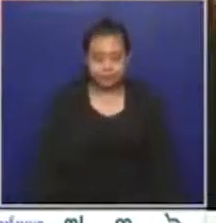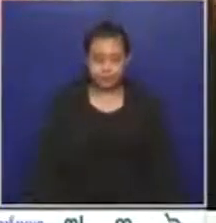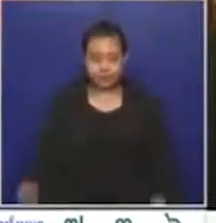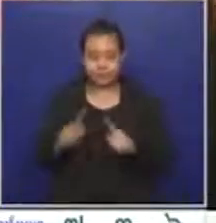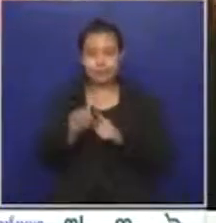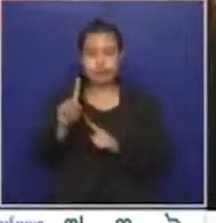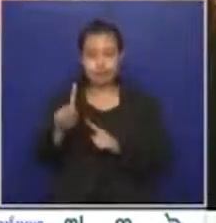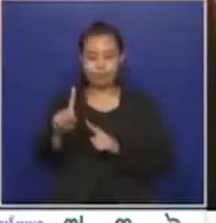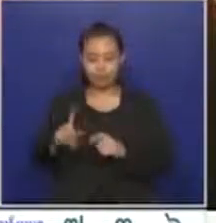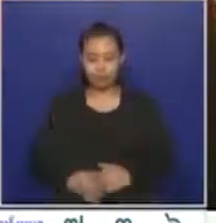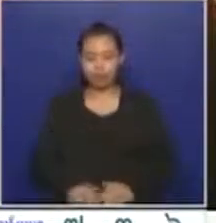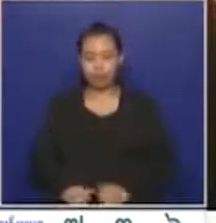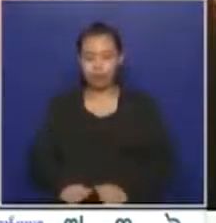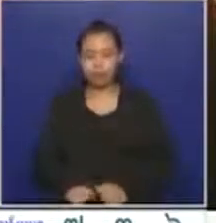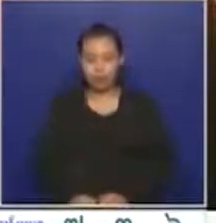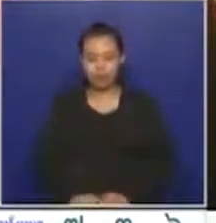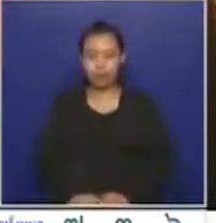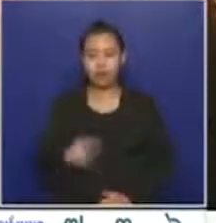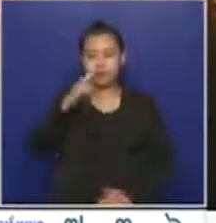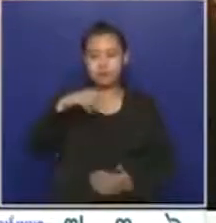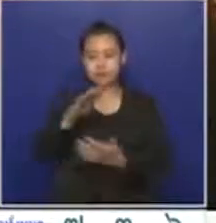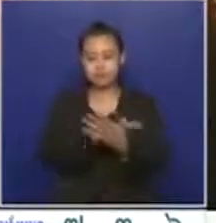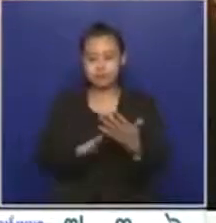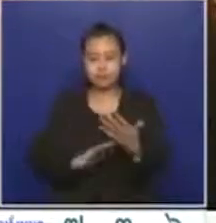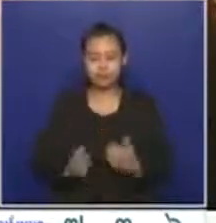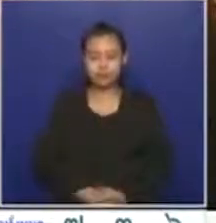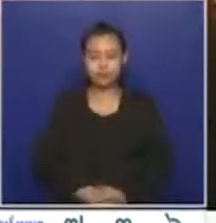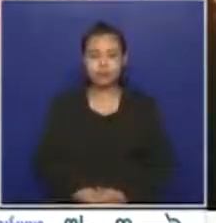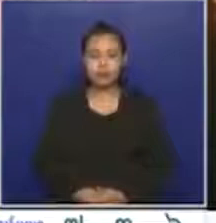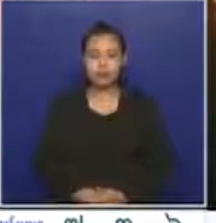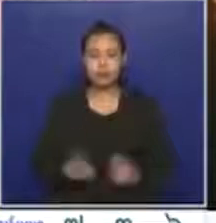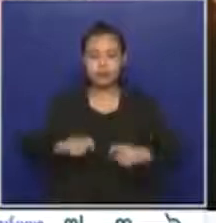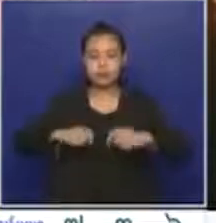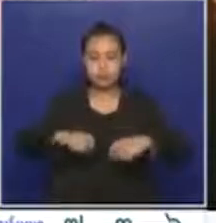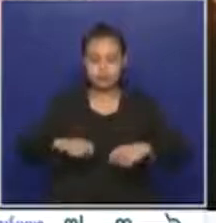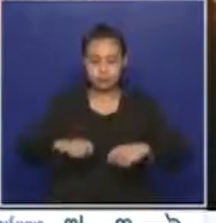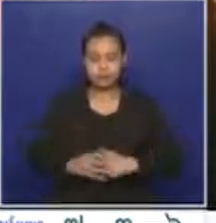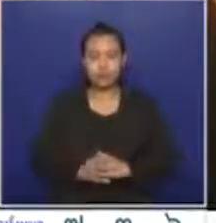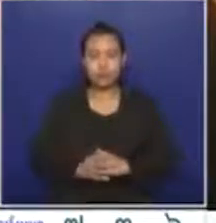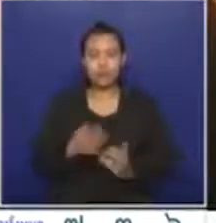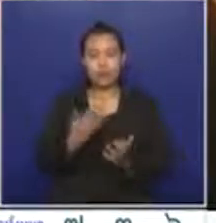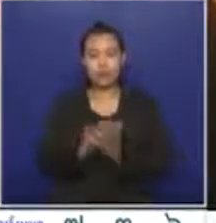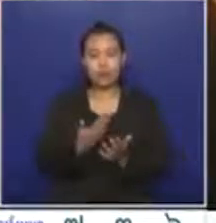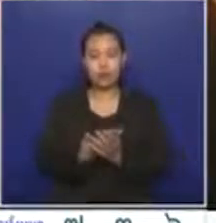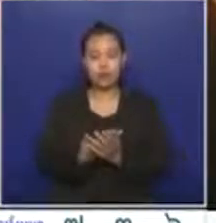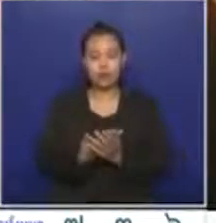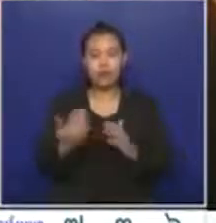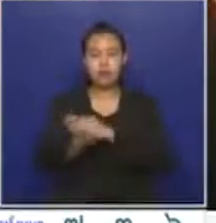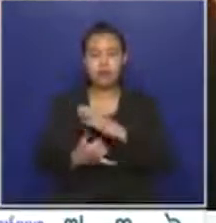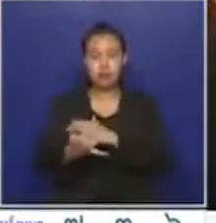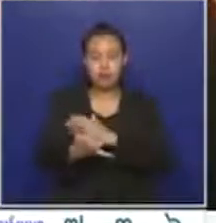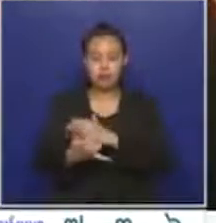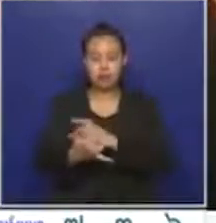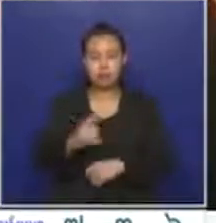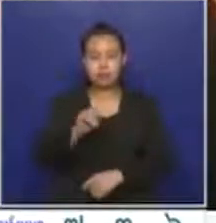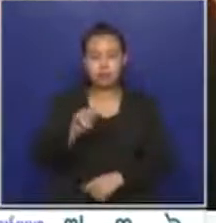คือมิติของประเทศท่านประธานครับแน่นอนการลงนามในครั้งนี้เป็นการที่กรมสัมภาระลงนามแกลกเดียวได้มา136